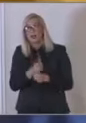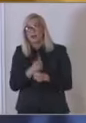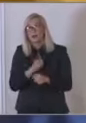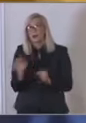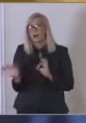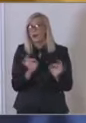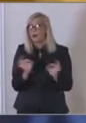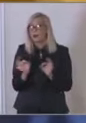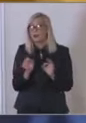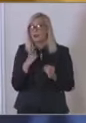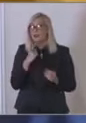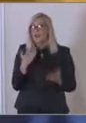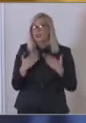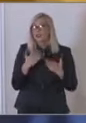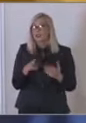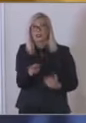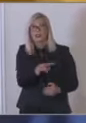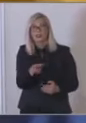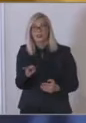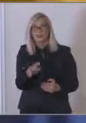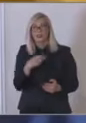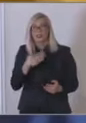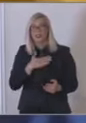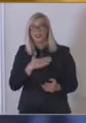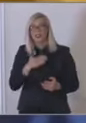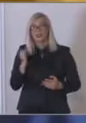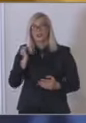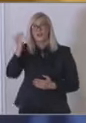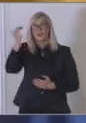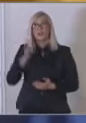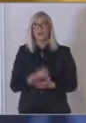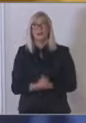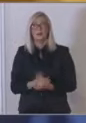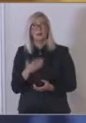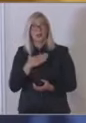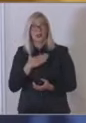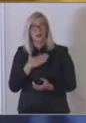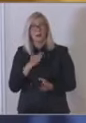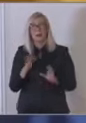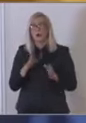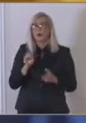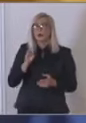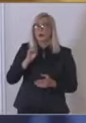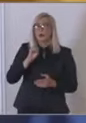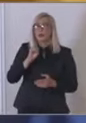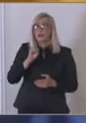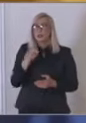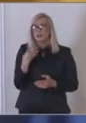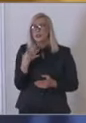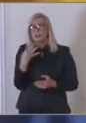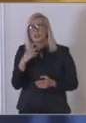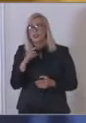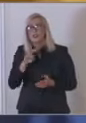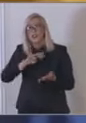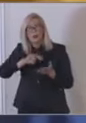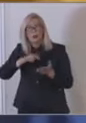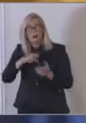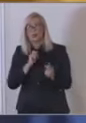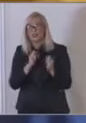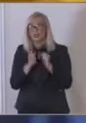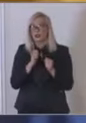qeverive tona. Kemi më se 40 marrëveshje të nënshkruara. Unë presim padrim që sapo të